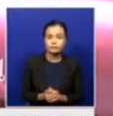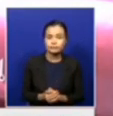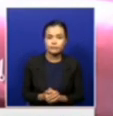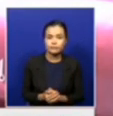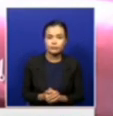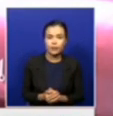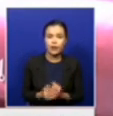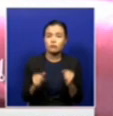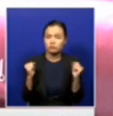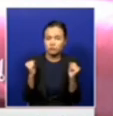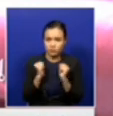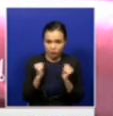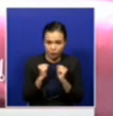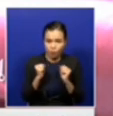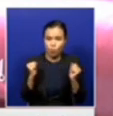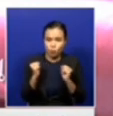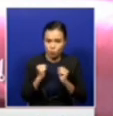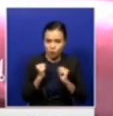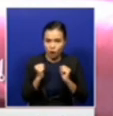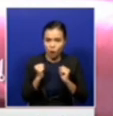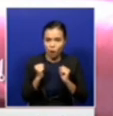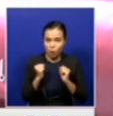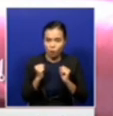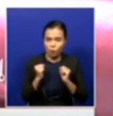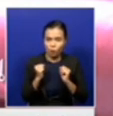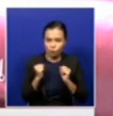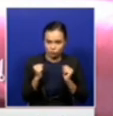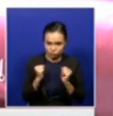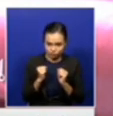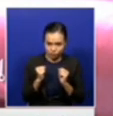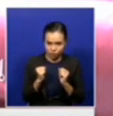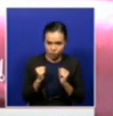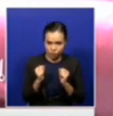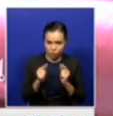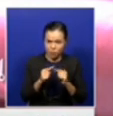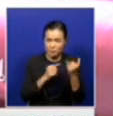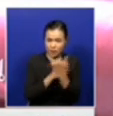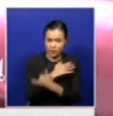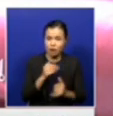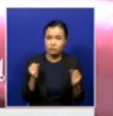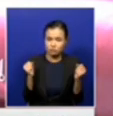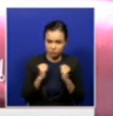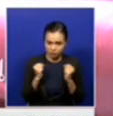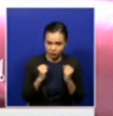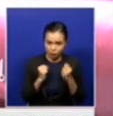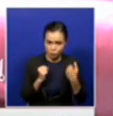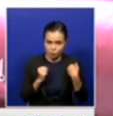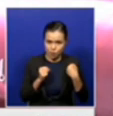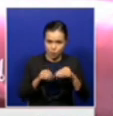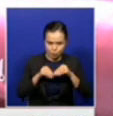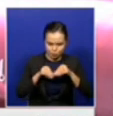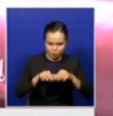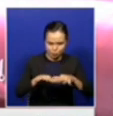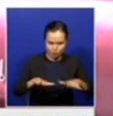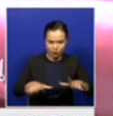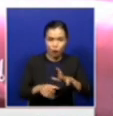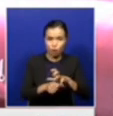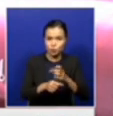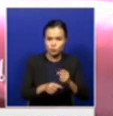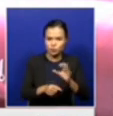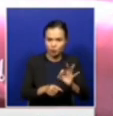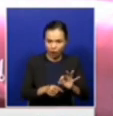ดูหนาวนะครับซึ่งถือว่าประเทศที่มีความหนาวเย็นนั้นมีโอกาสในการแพร่ระบาดของเจ้าไวรัสเหล่